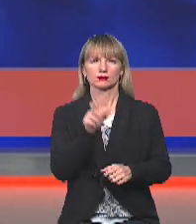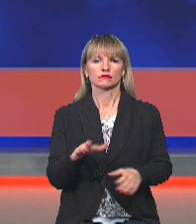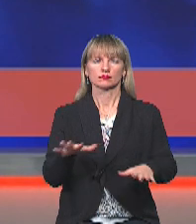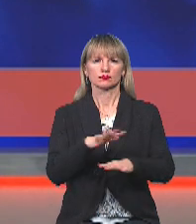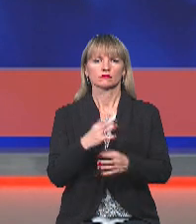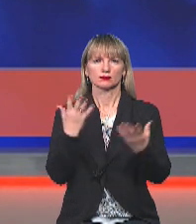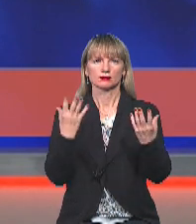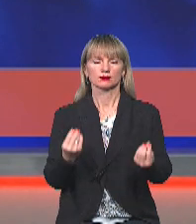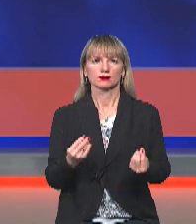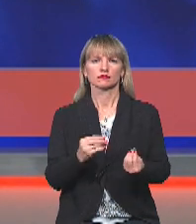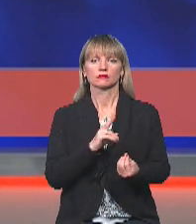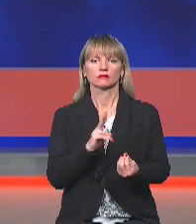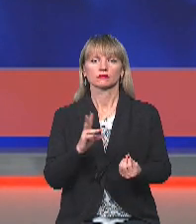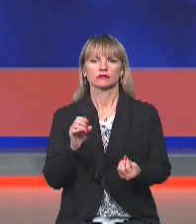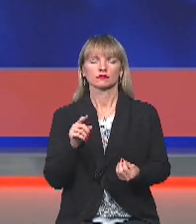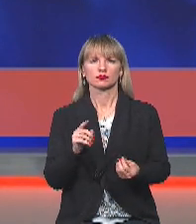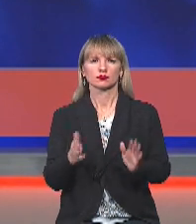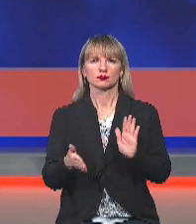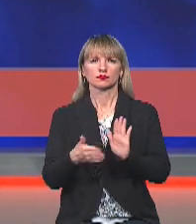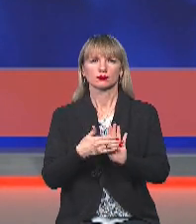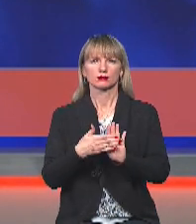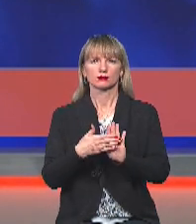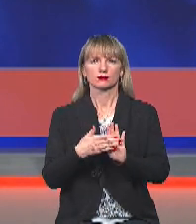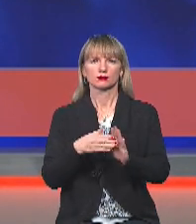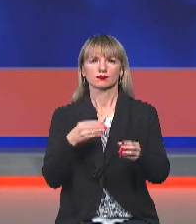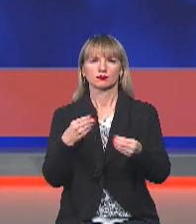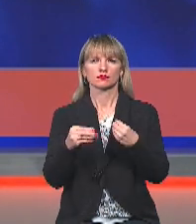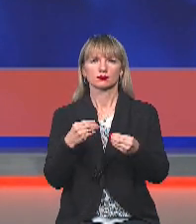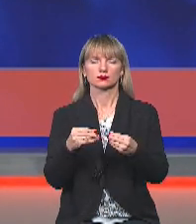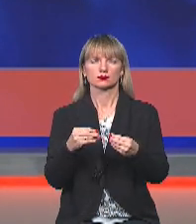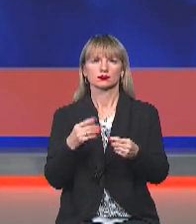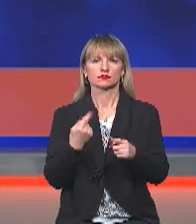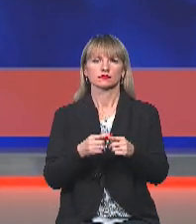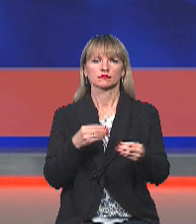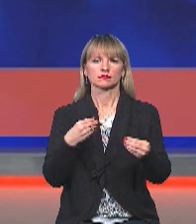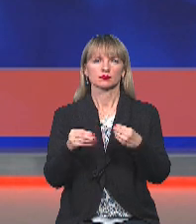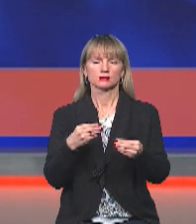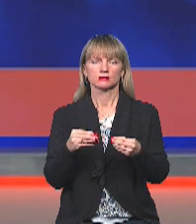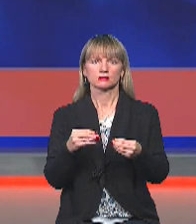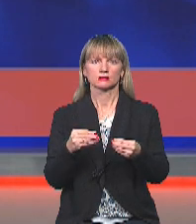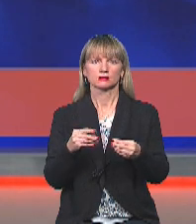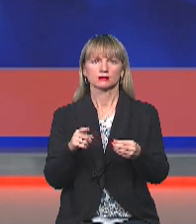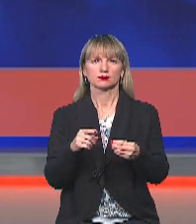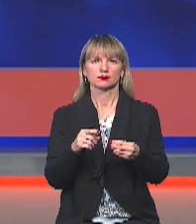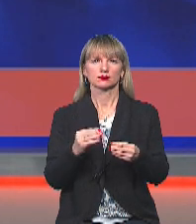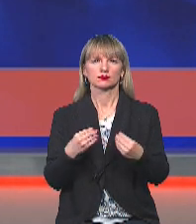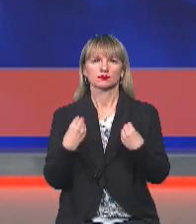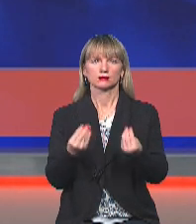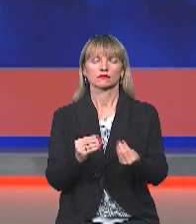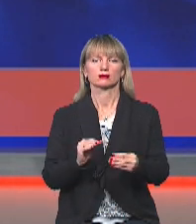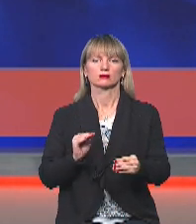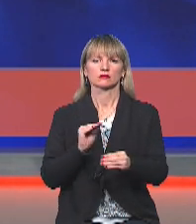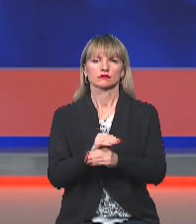день, хтось на неї наліпив пластик. І цей пластик він завдав